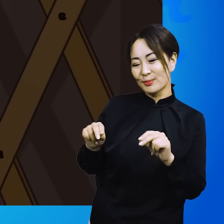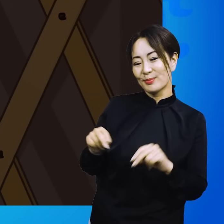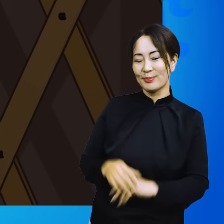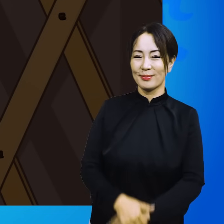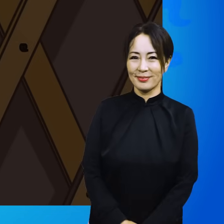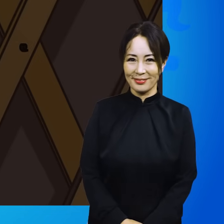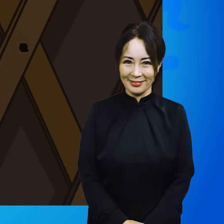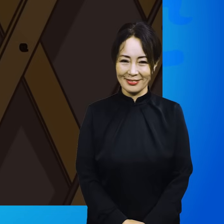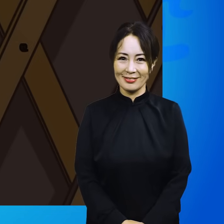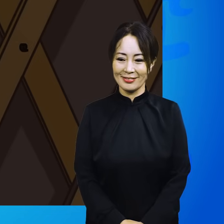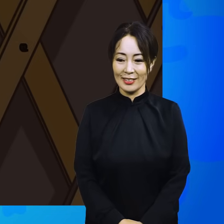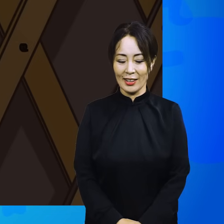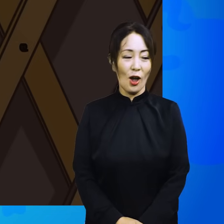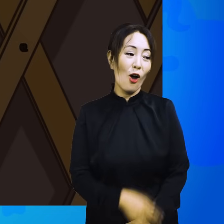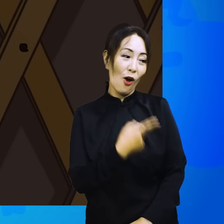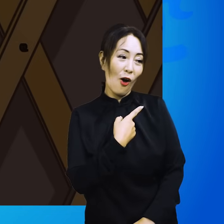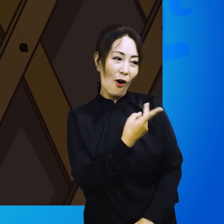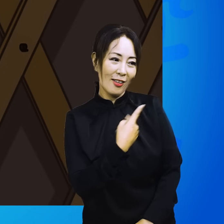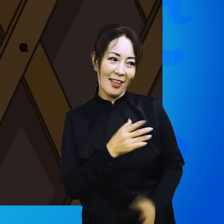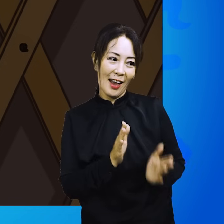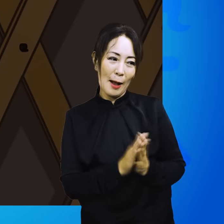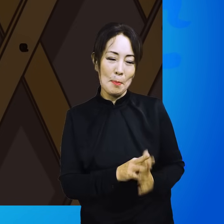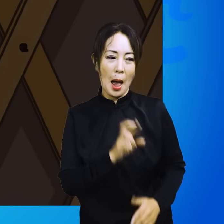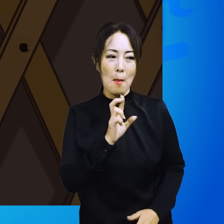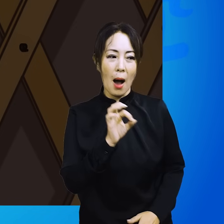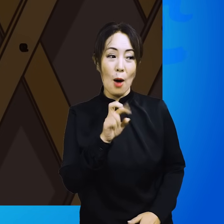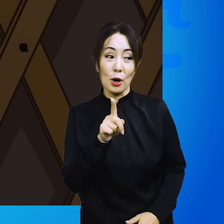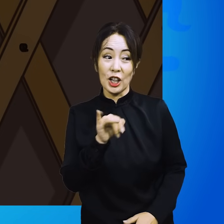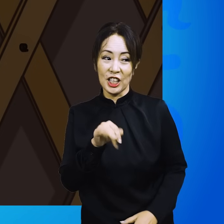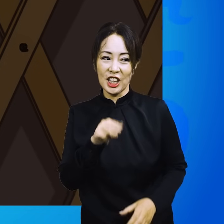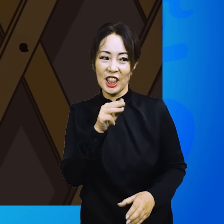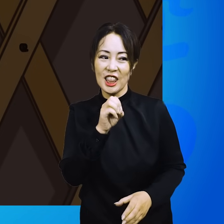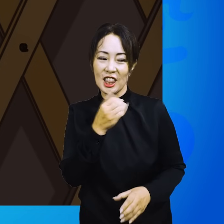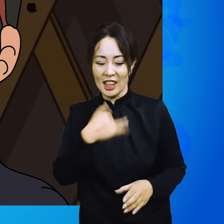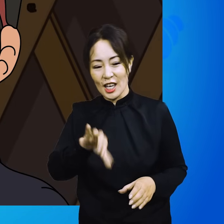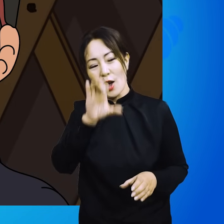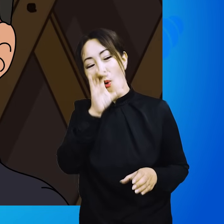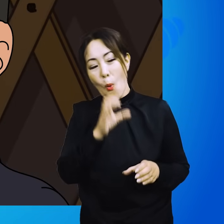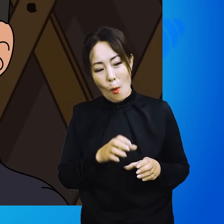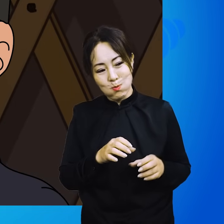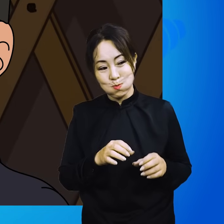Бололгүй яах вэ? Хоёула хамт бабл ти уух уу?